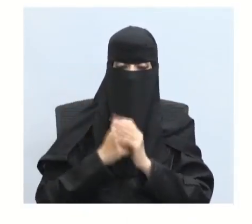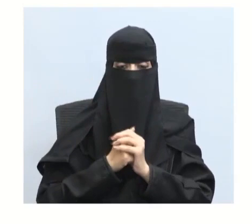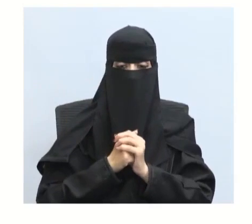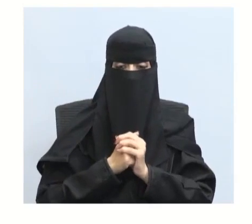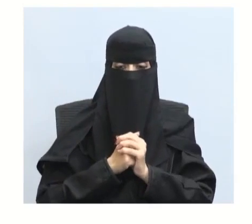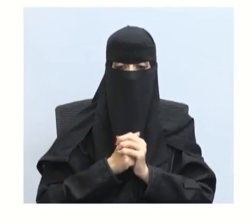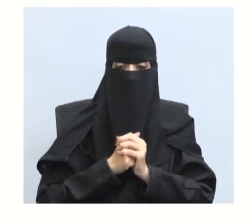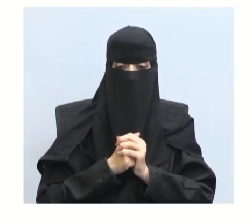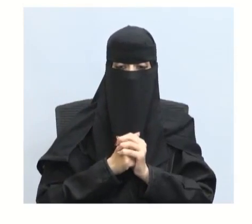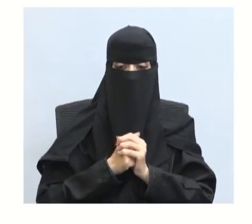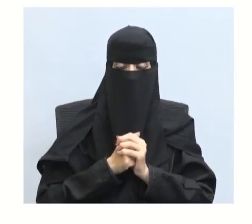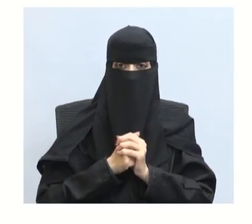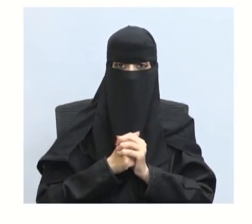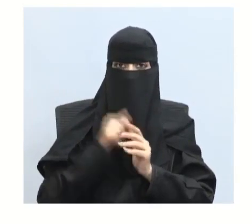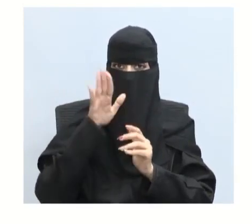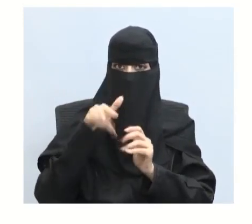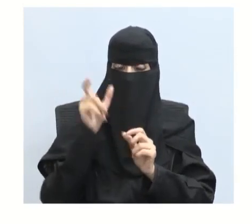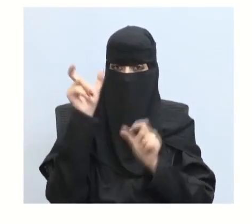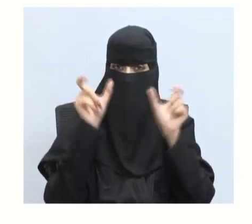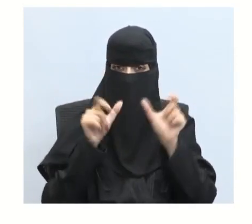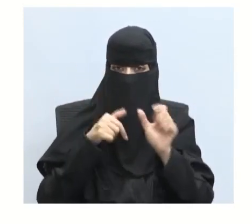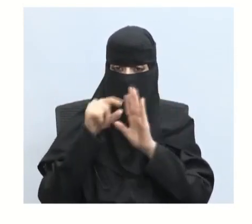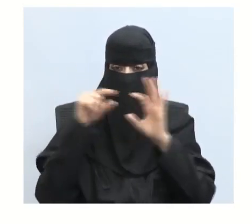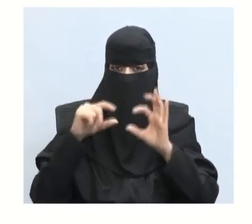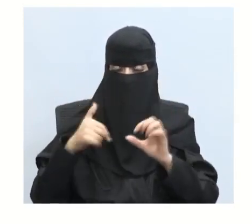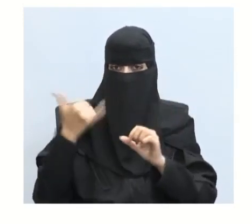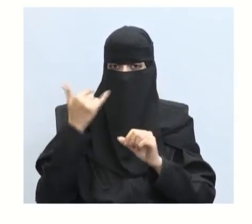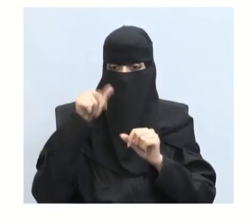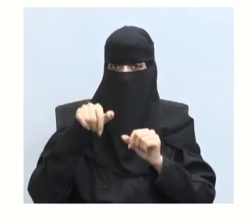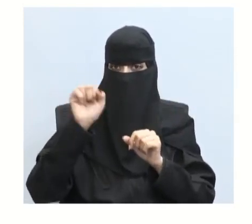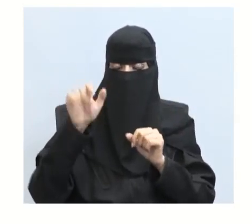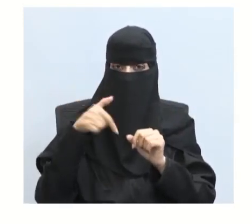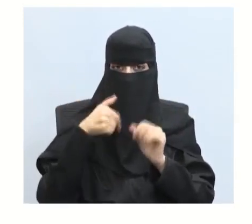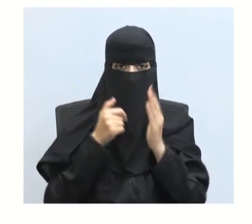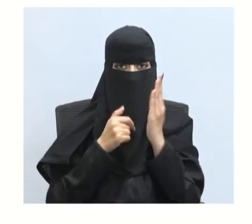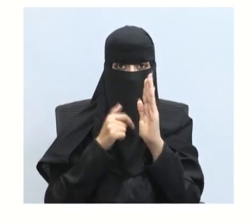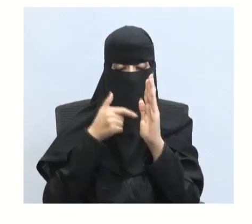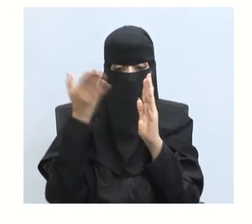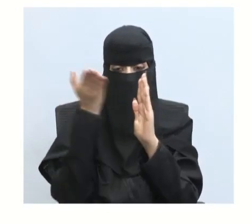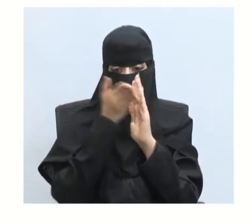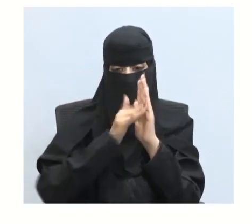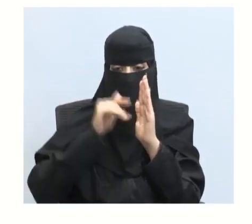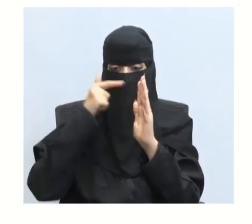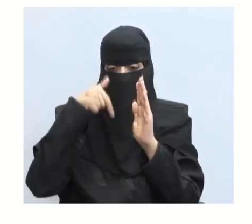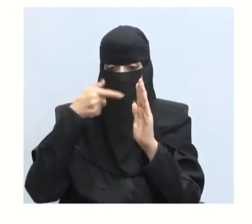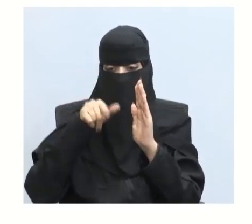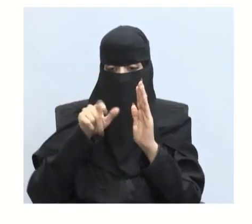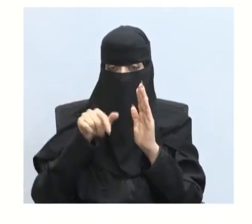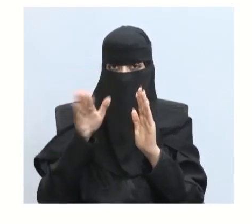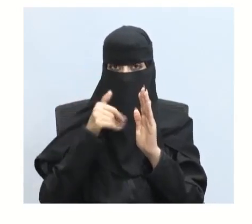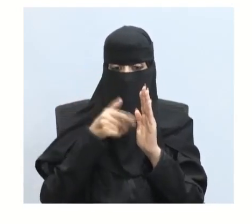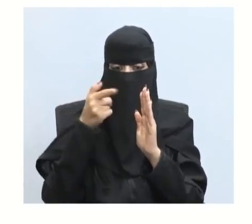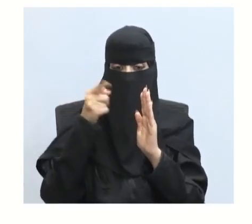نحو المشاهد درسنا مصطلحات مهمه جدا خاصه بالمرايا المقعره حينما رسمنا